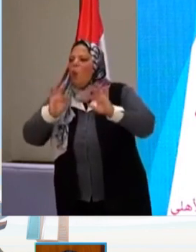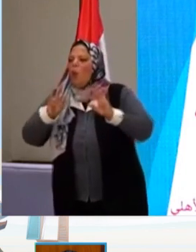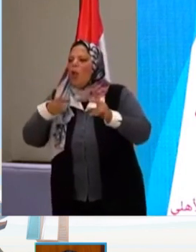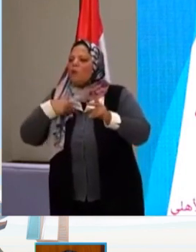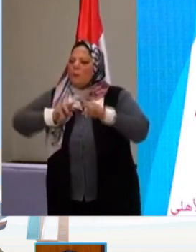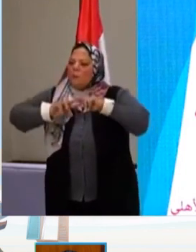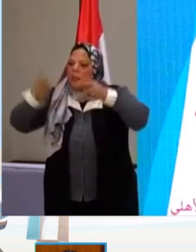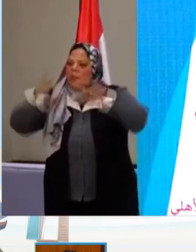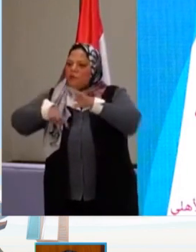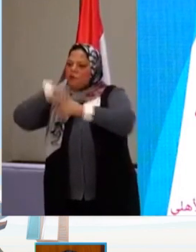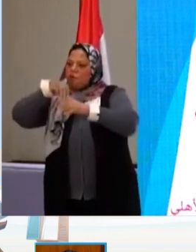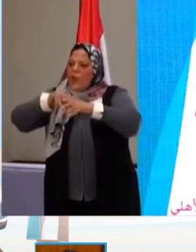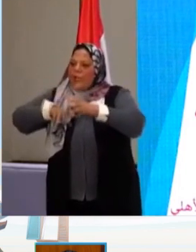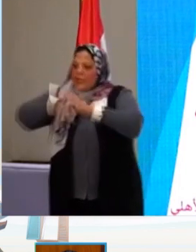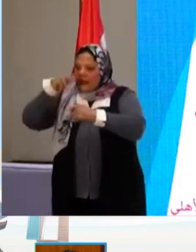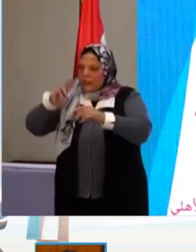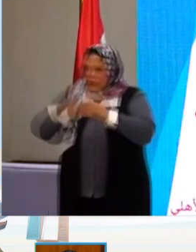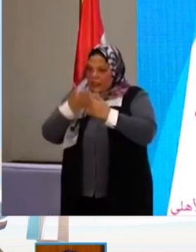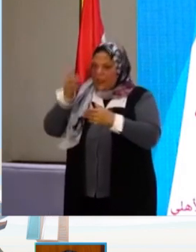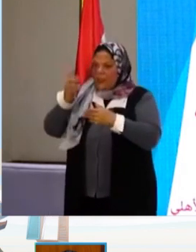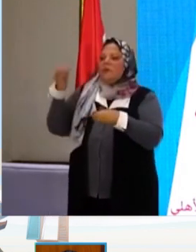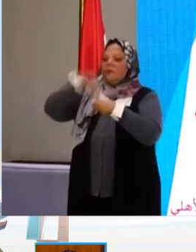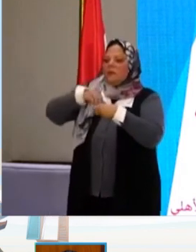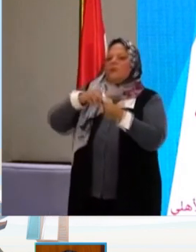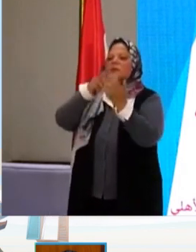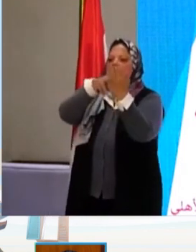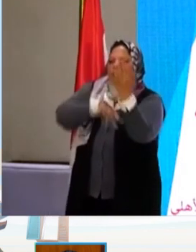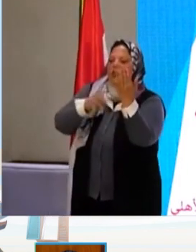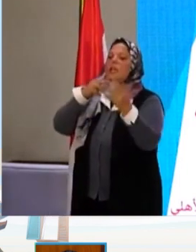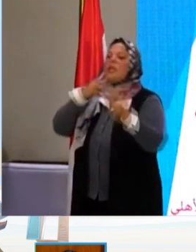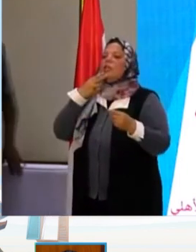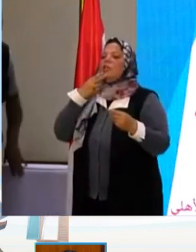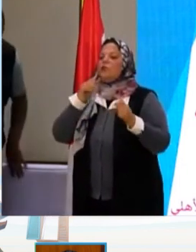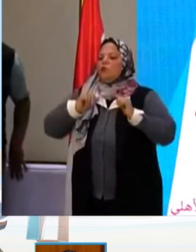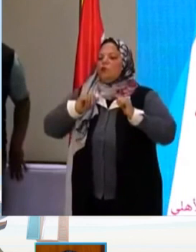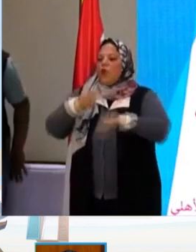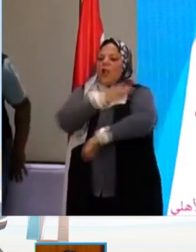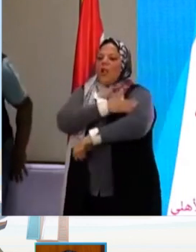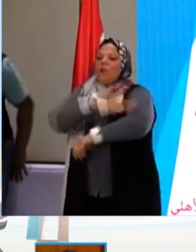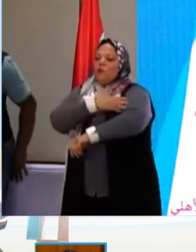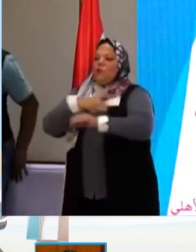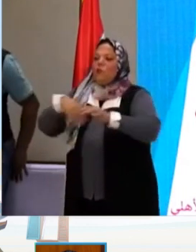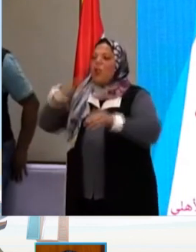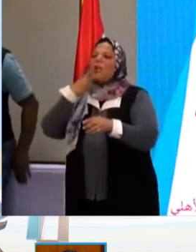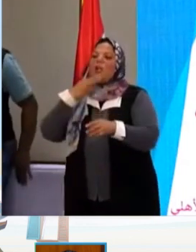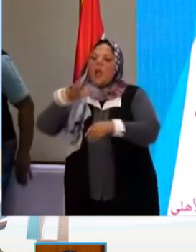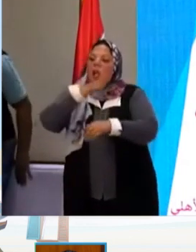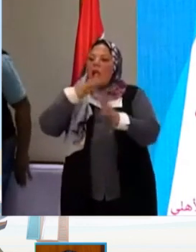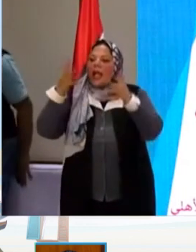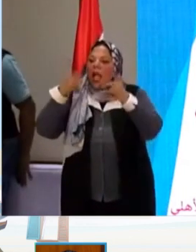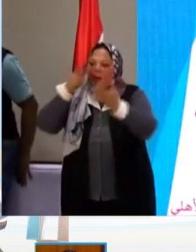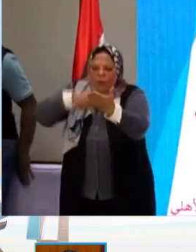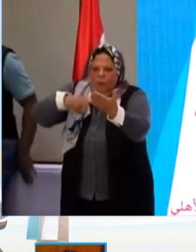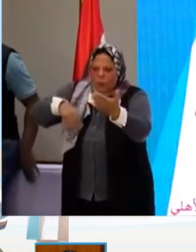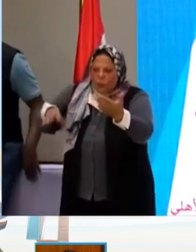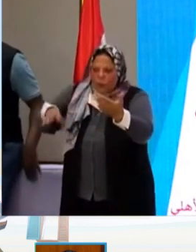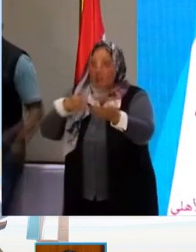الالوفات، فبالتالي شاذين يجتمعوا بسبب جائحه كورونا. فده من ضمن الاسباب الرئيسيه. السبب الثاني